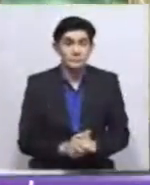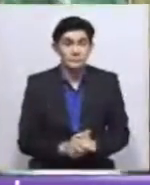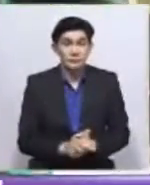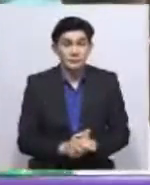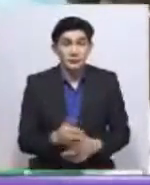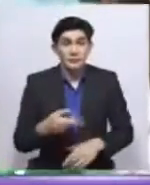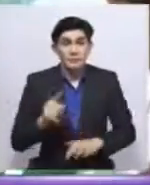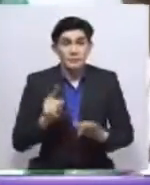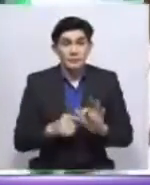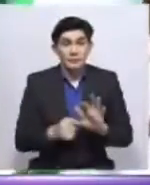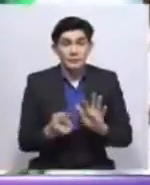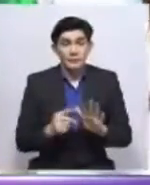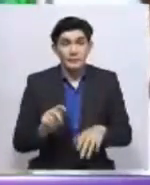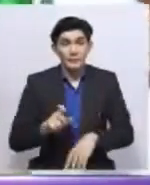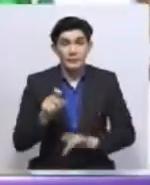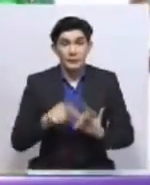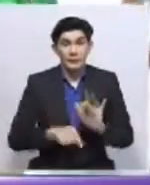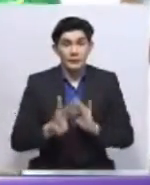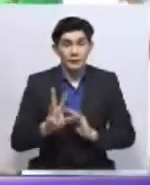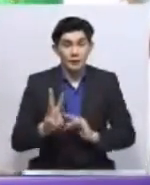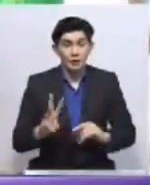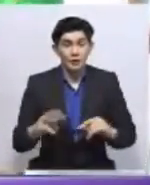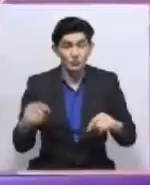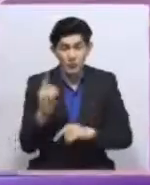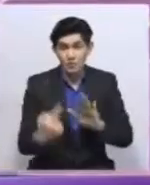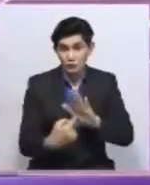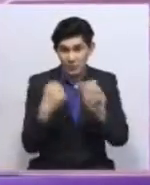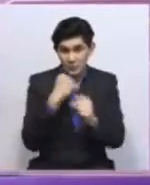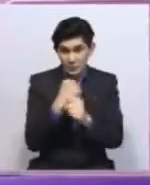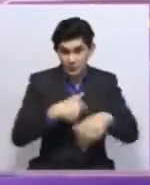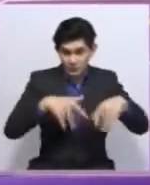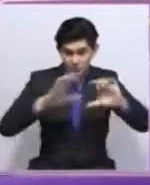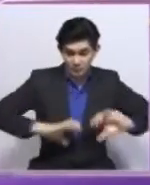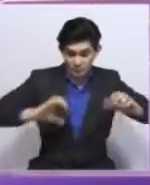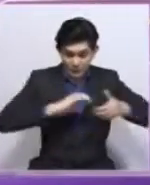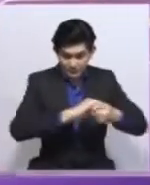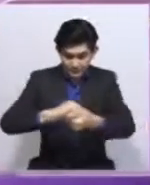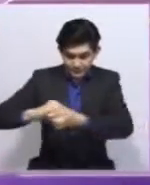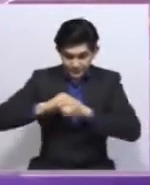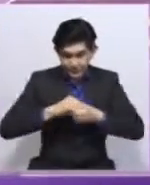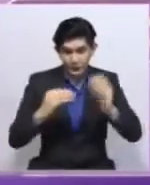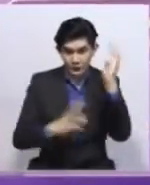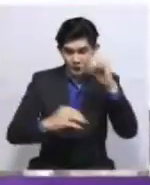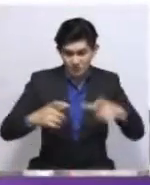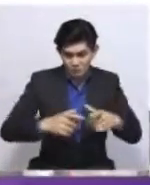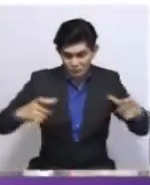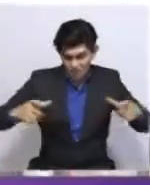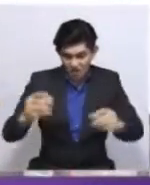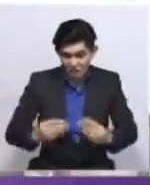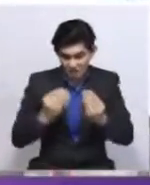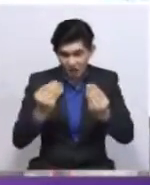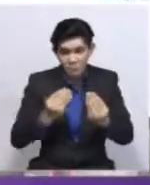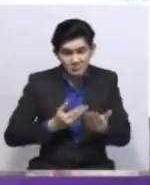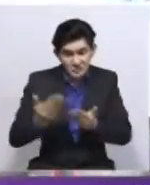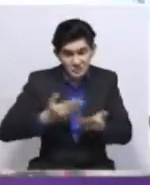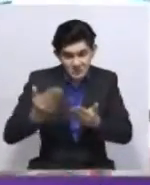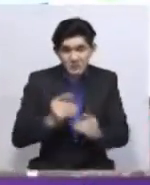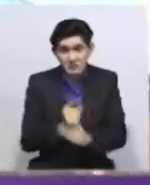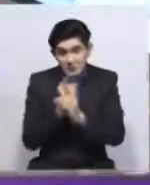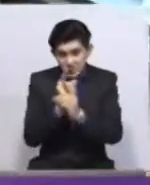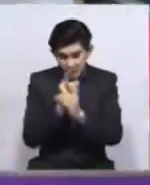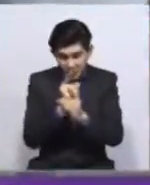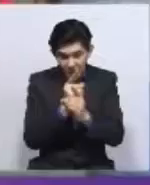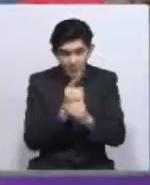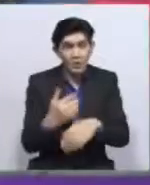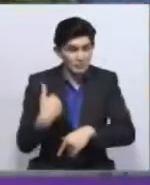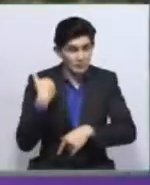ป่าติ้วโมเดลเป็นการรวมพลังในรูปแบบประชารัฐในด้านการเพิ่มประสิทธิภาพมันสำปะหลังอินทรีย์แปลงใหญ่เพื่อตอบสนองความต้องการของตลาดแป้งออร์แกนิกเ